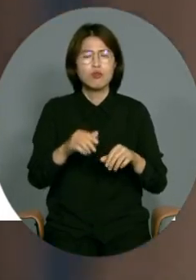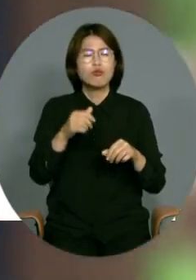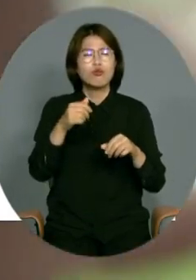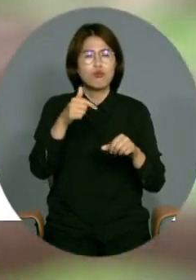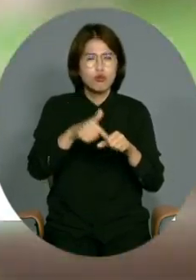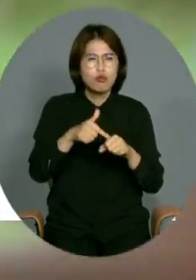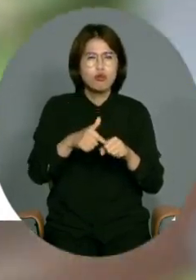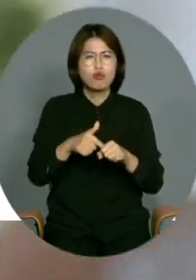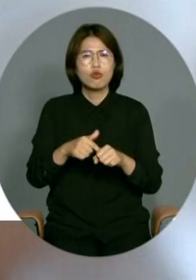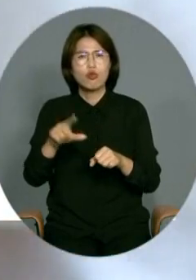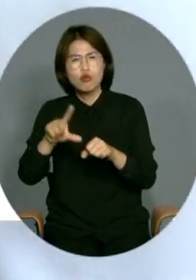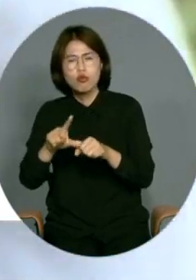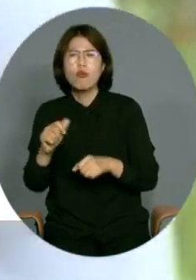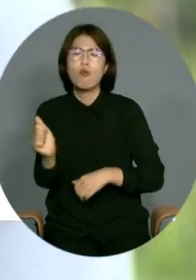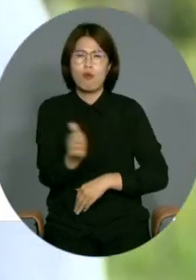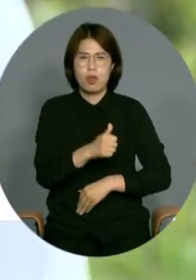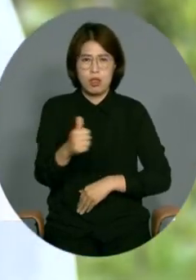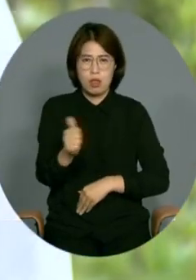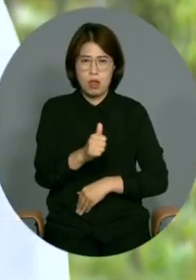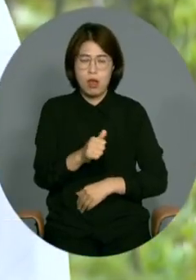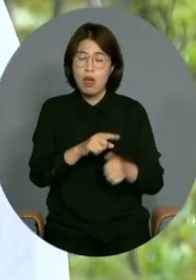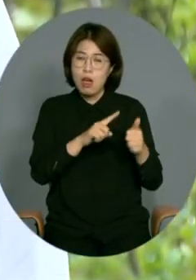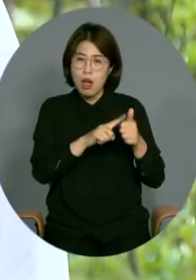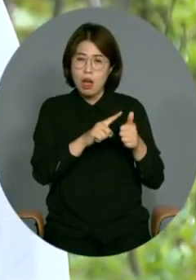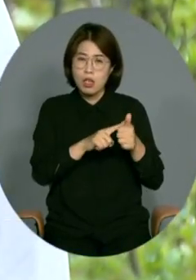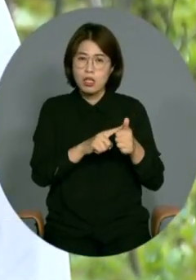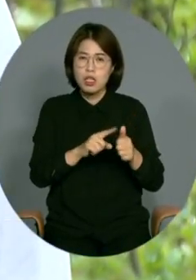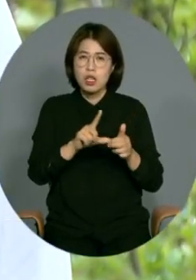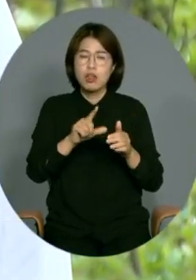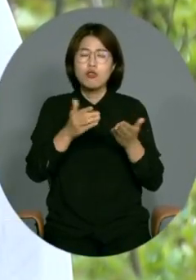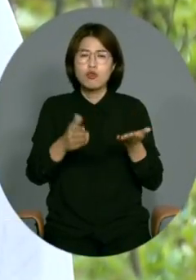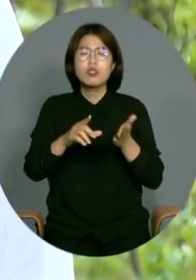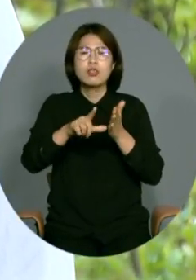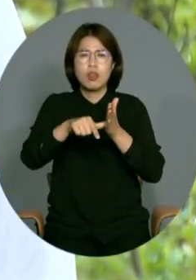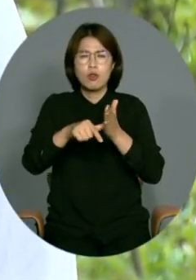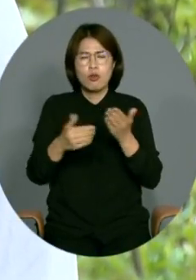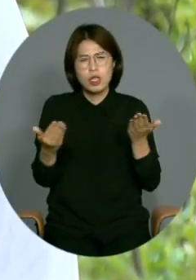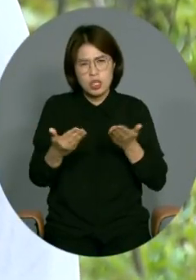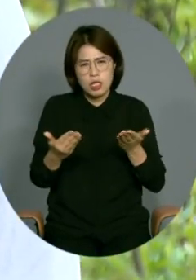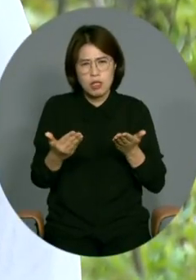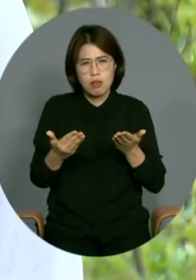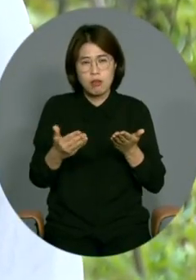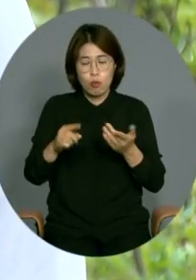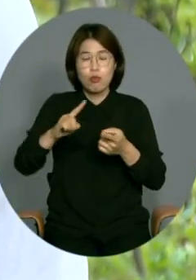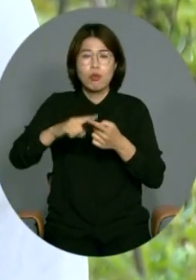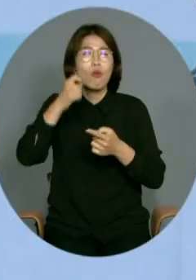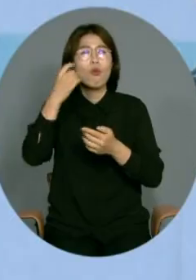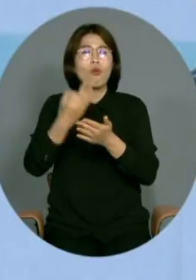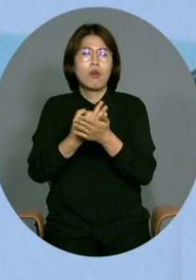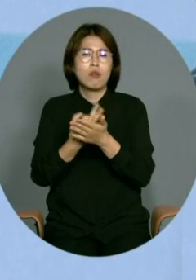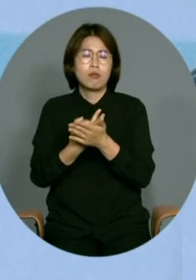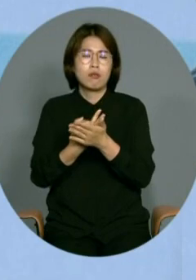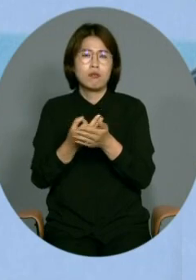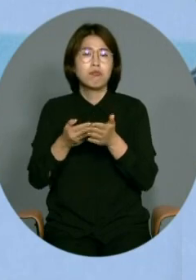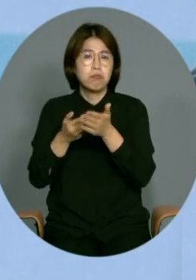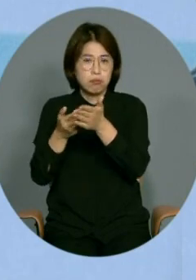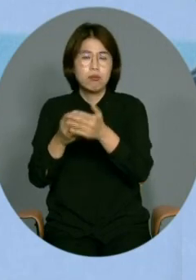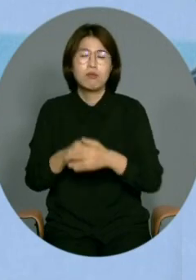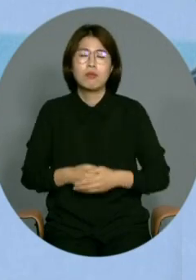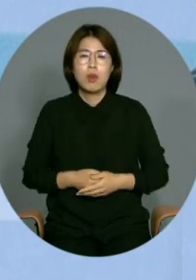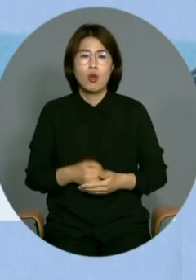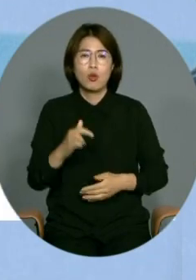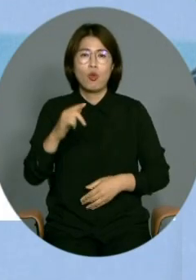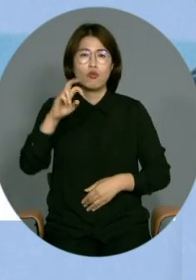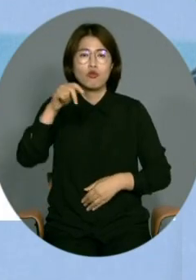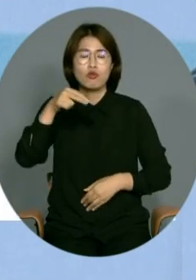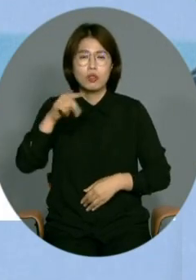하고 충전도 하고요. A씨는 휴게 시간에도 근무해야 했다며 이에 해당하는 임금을 요구하고 있습니다. A씨가 노무사를